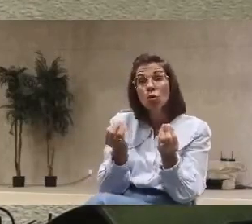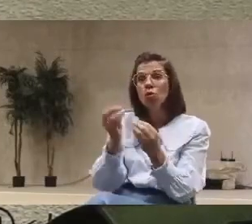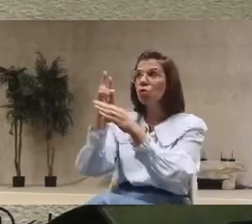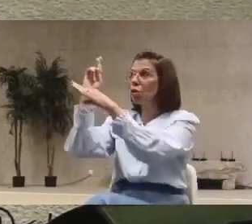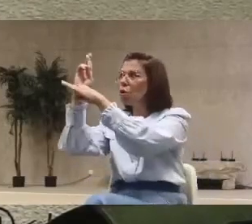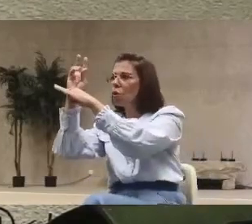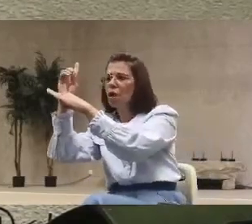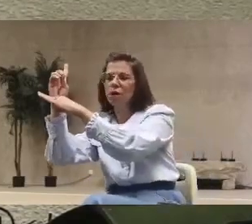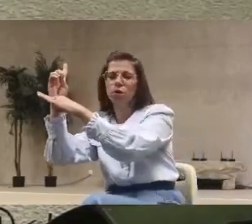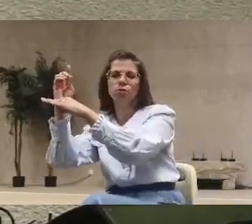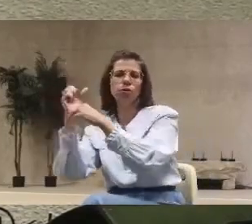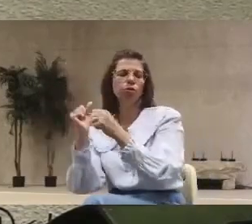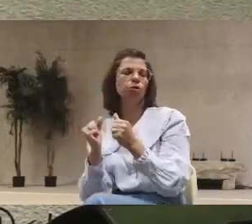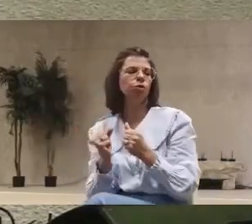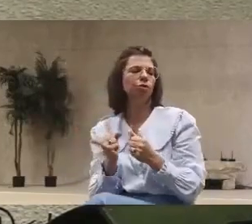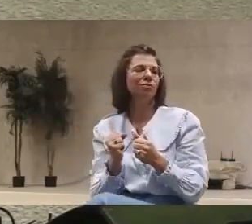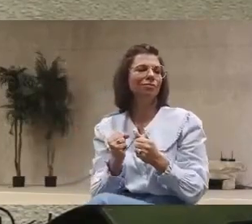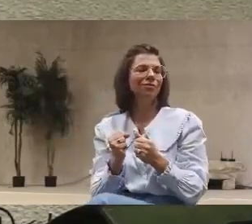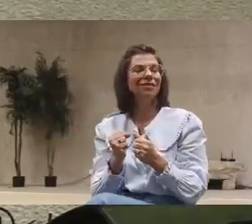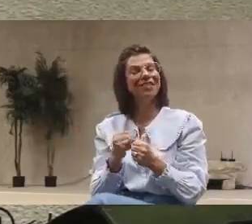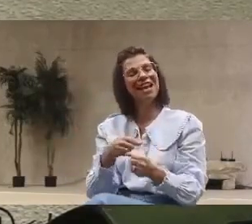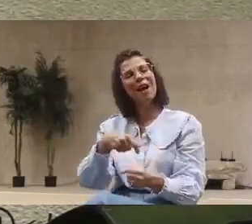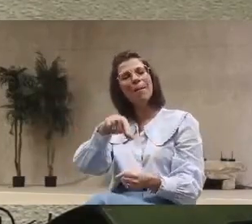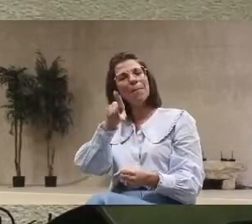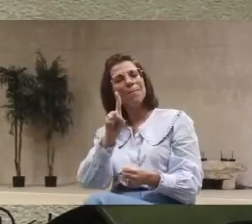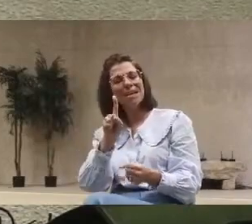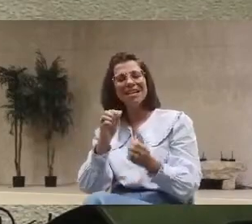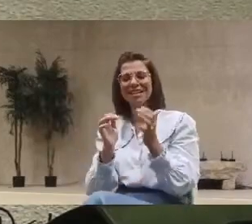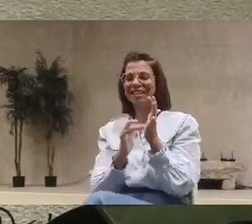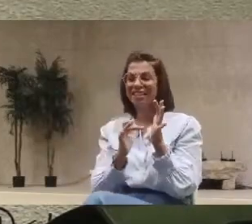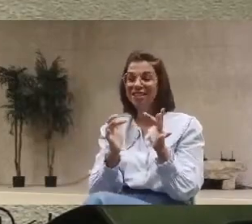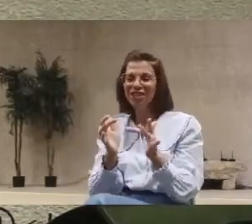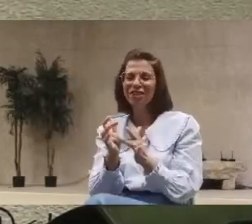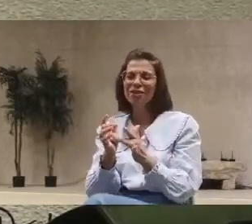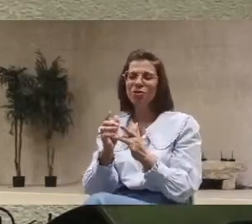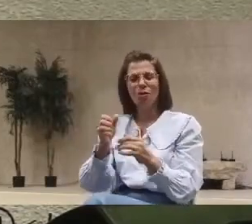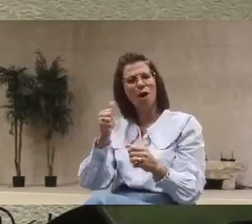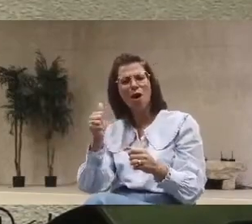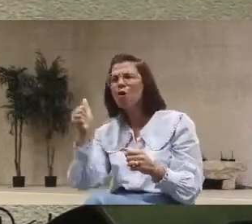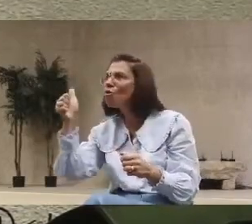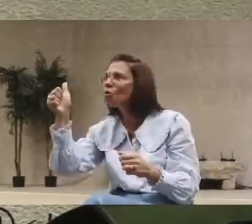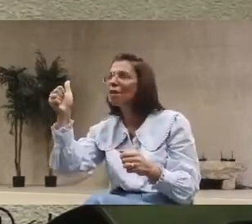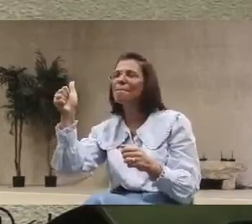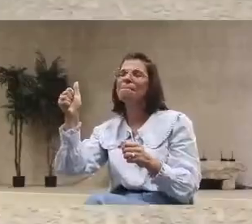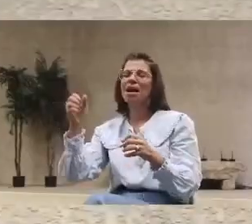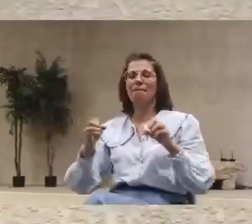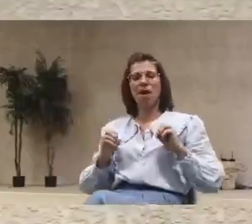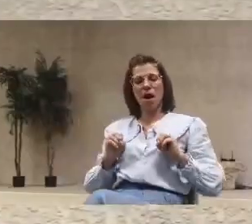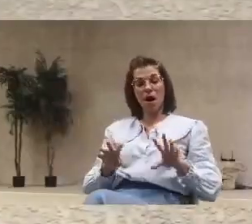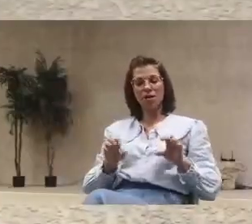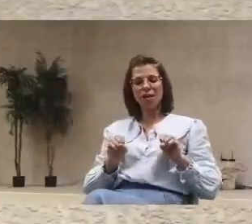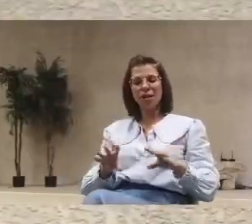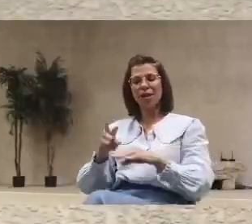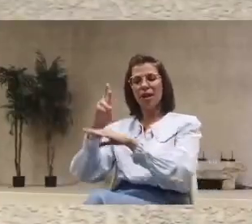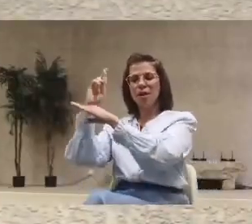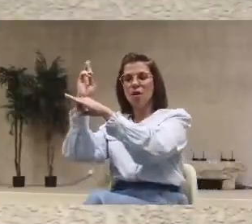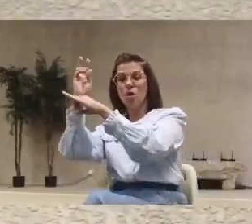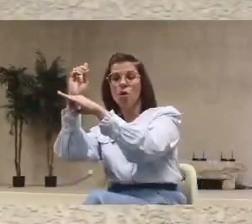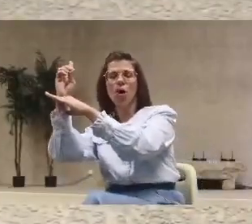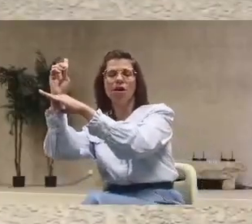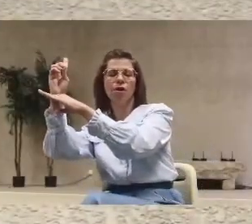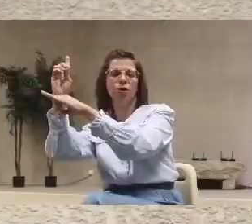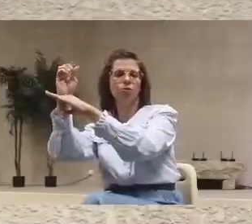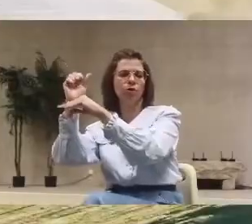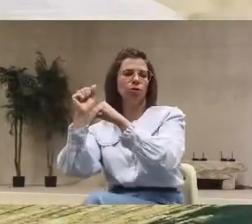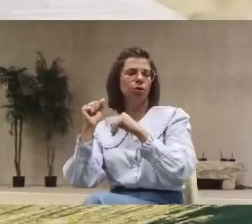Jésus annonçait, enseignaient le royaume de Dieu. Luc 19, 11, je vous le lis, ils